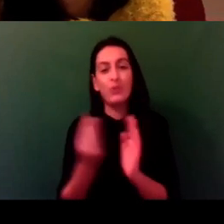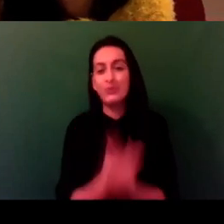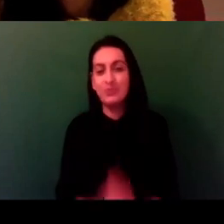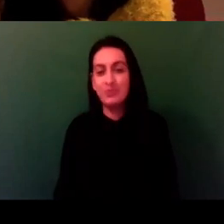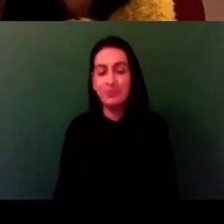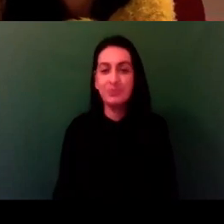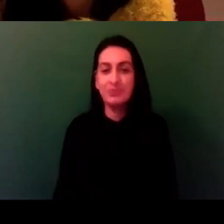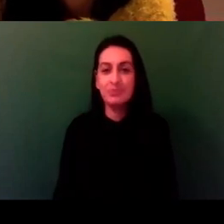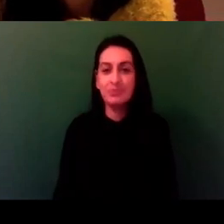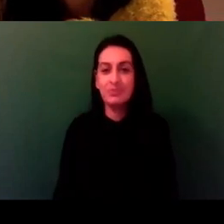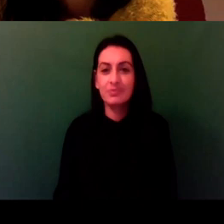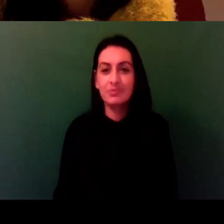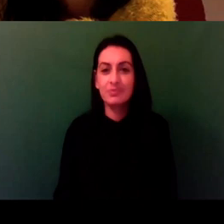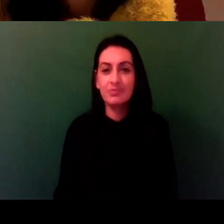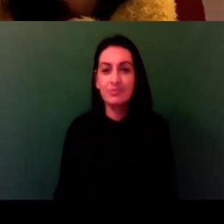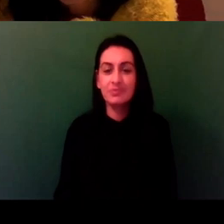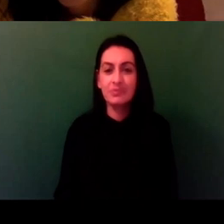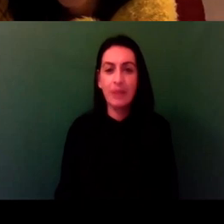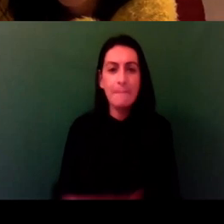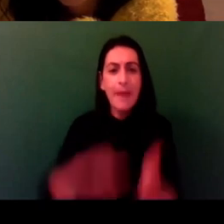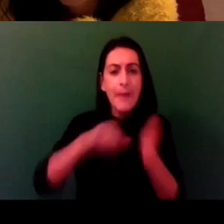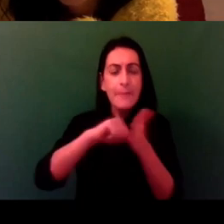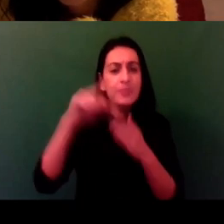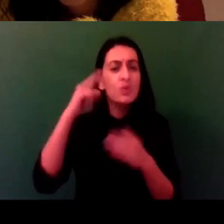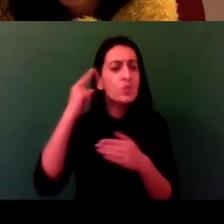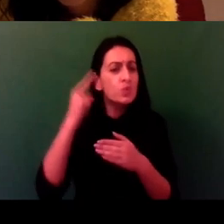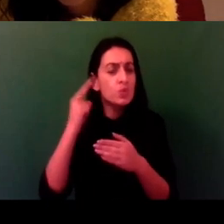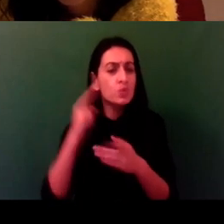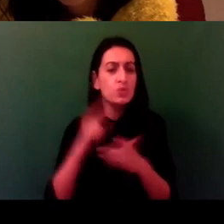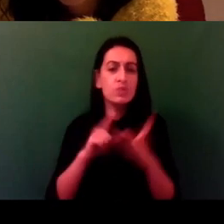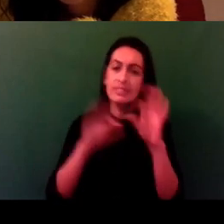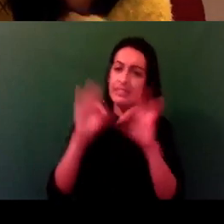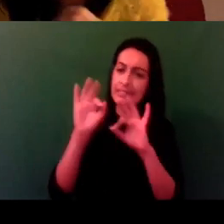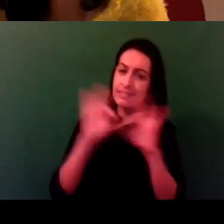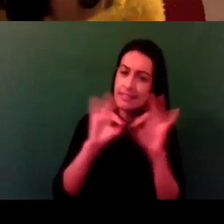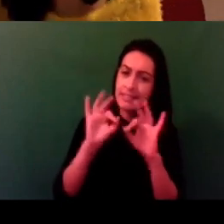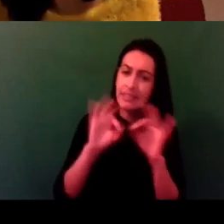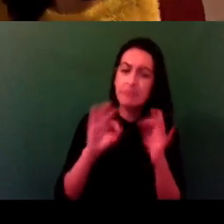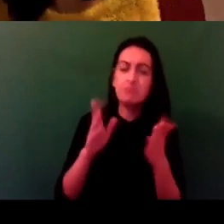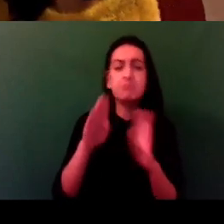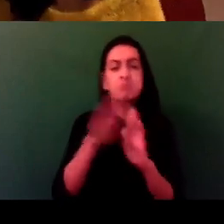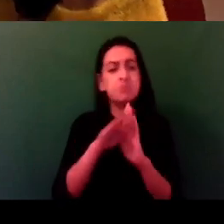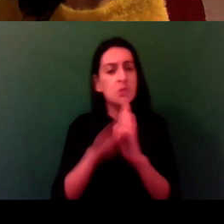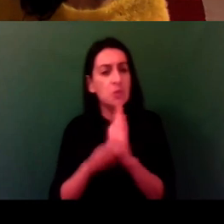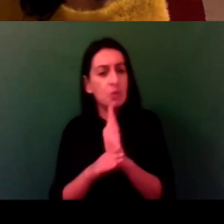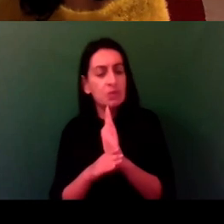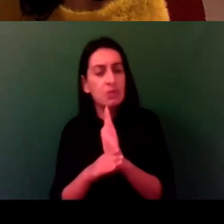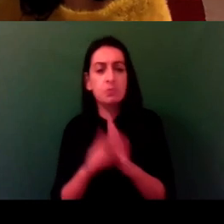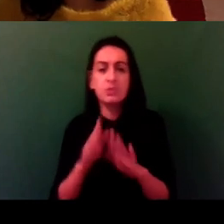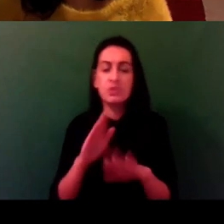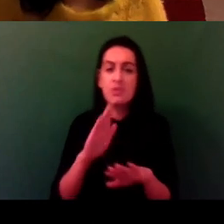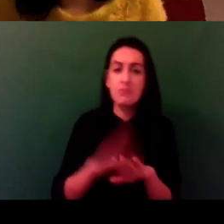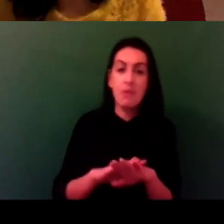Yani bütün bunları düşününce bir işte ne bileyim tasarımcı diyebileceğimiz, bilmiyorum, plancı olarak ve buradaki aslında zümrenin